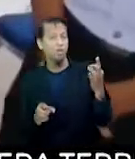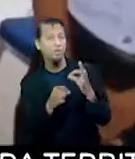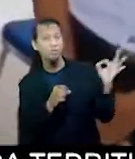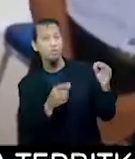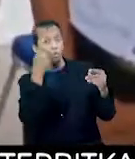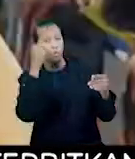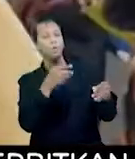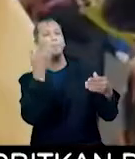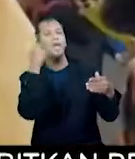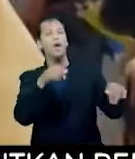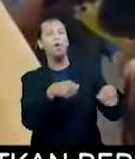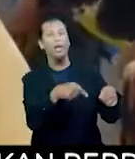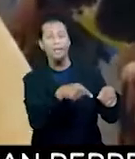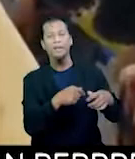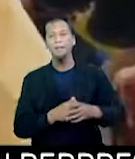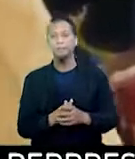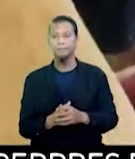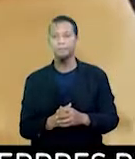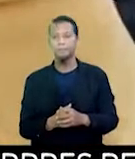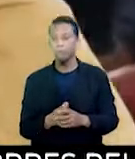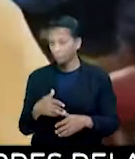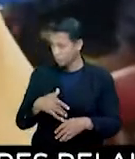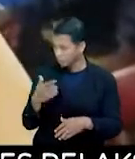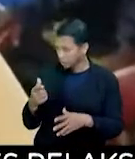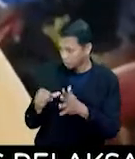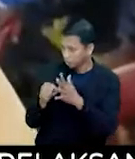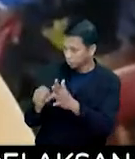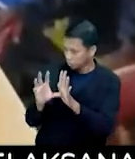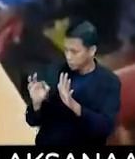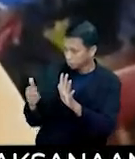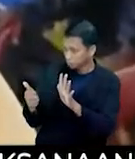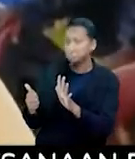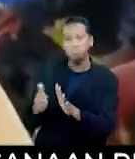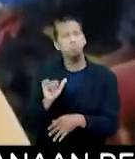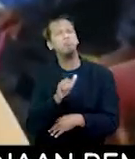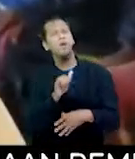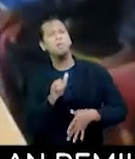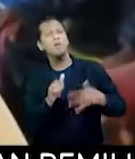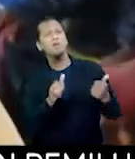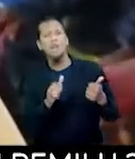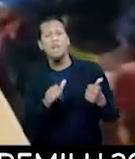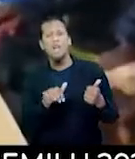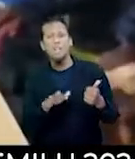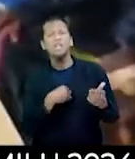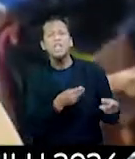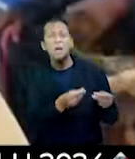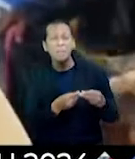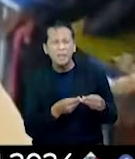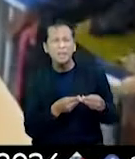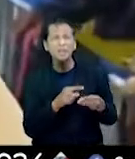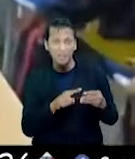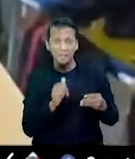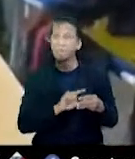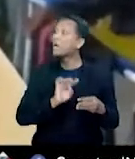goreng. Sangat terbantu ya, Bu? Iya. Cuma ini saya dapat bantuan, Tidak ada yang lainnya. Sekarang,